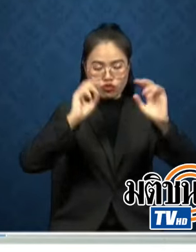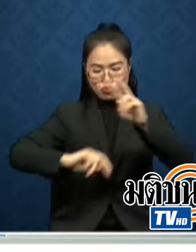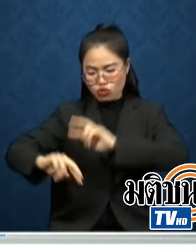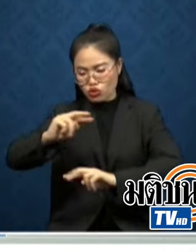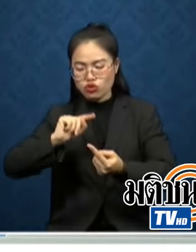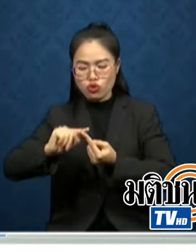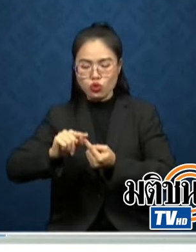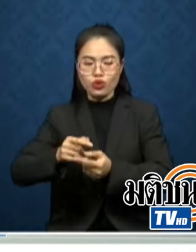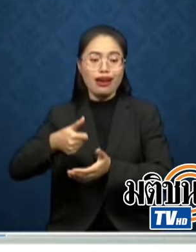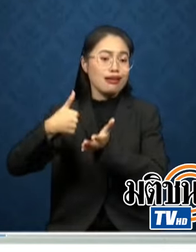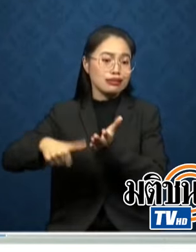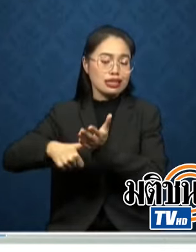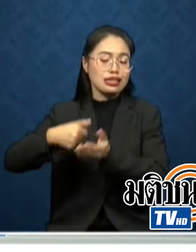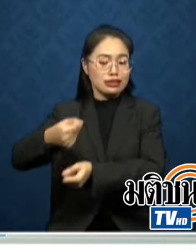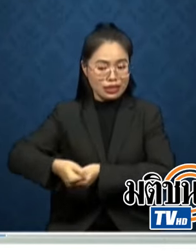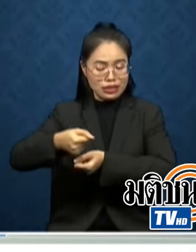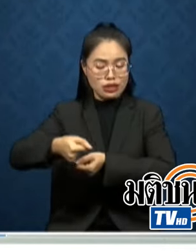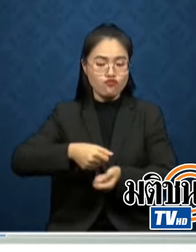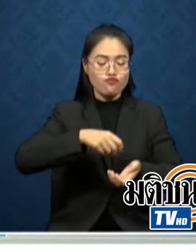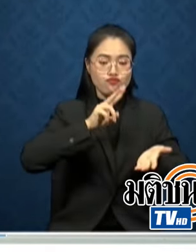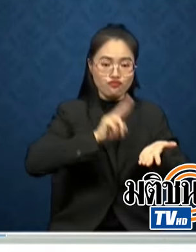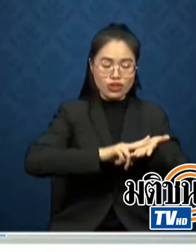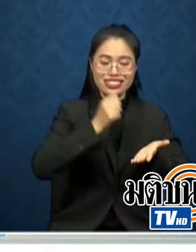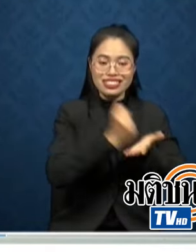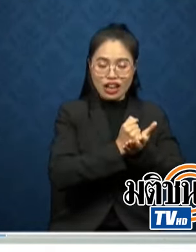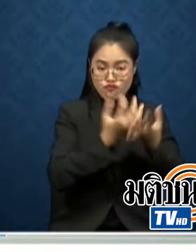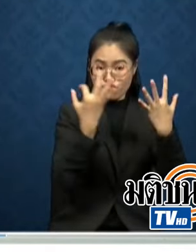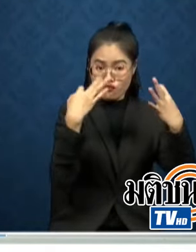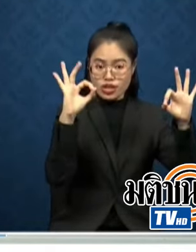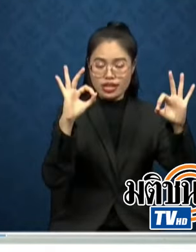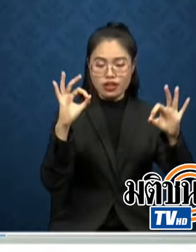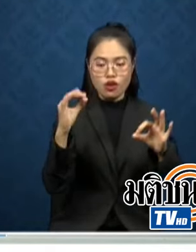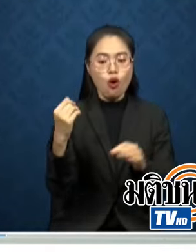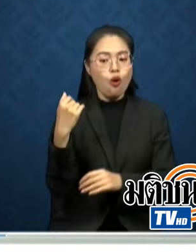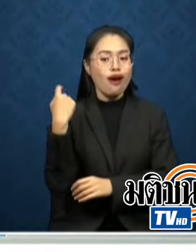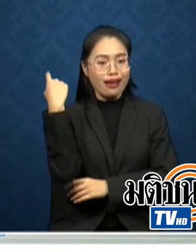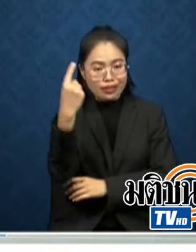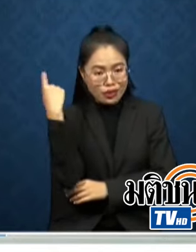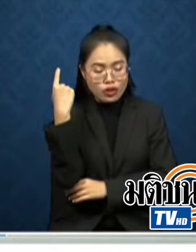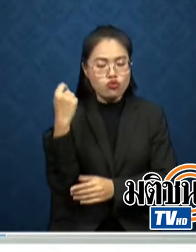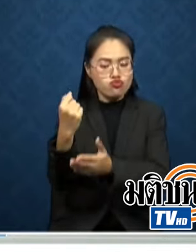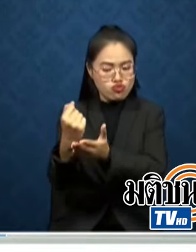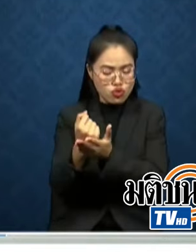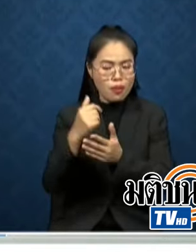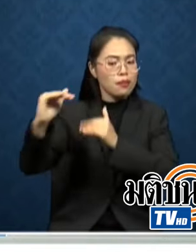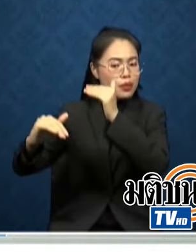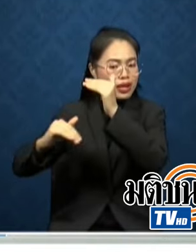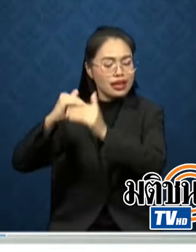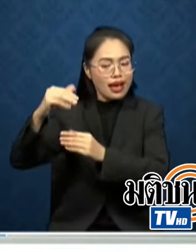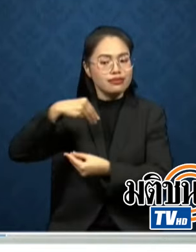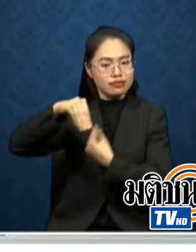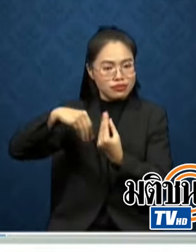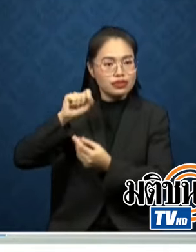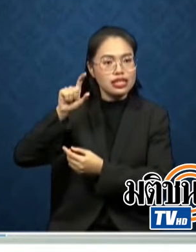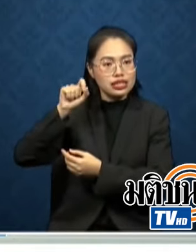รนะครับไม่ว่าเป็นวีซ่าฟรีของนักท่องเที่ยวในหลายๆประเทศก็เป็นการกระตุ้นเศรษฐกิจโดยไม่ต้องพึ่งงบประมาณนะ